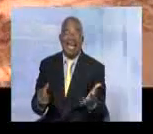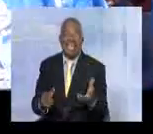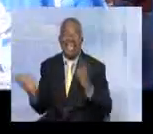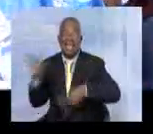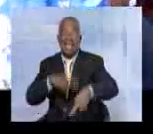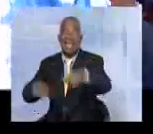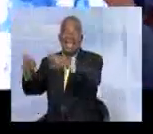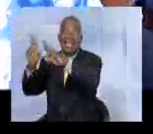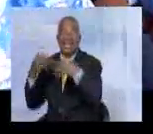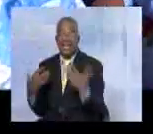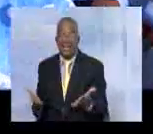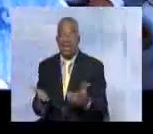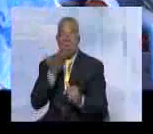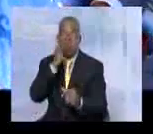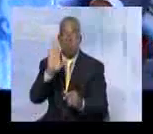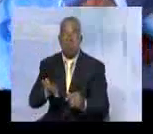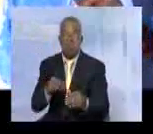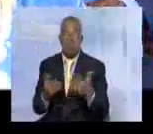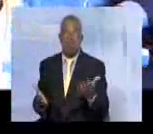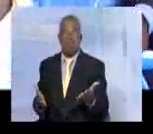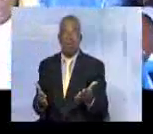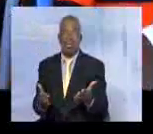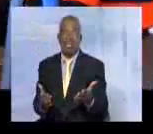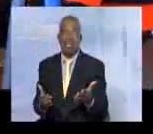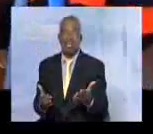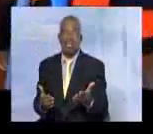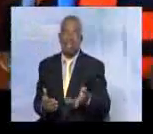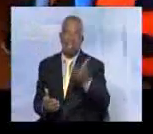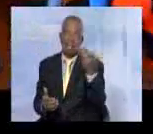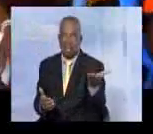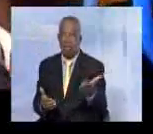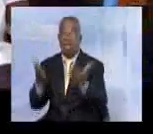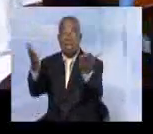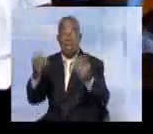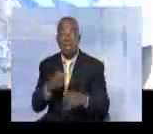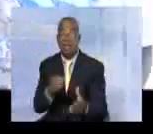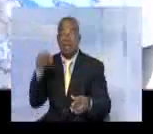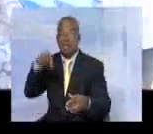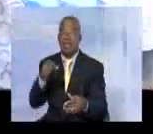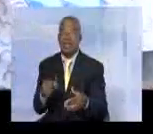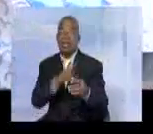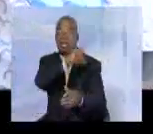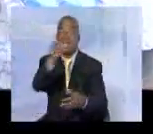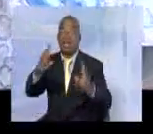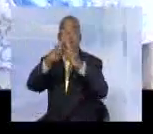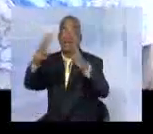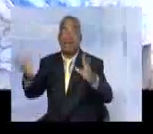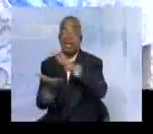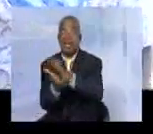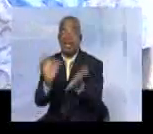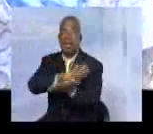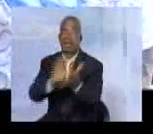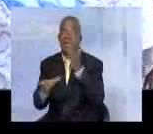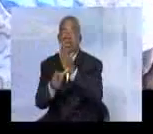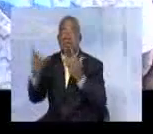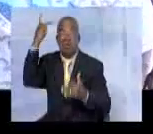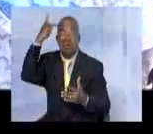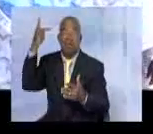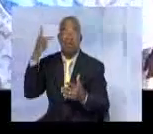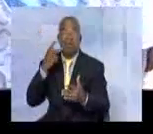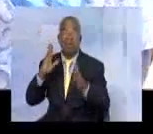d'usage, foyer des jeunes inexistants. Face à la situation, la chefferie traditionnelle sensibilise les fils